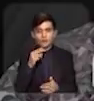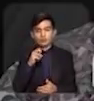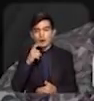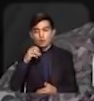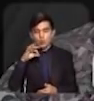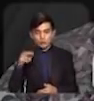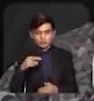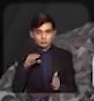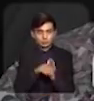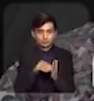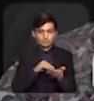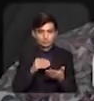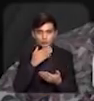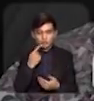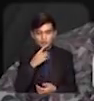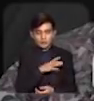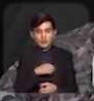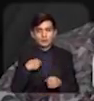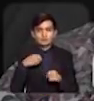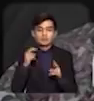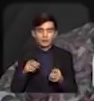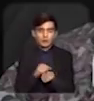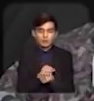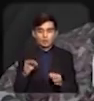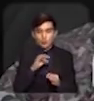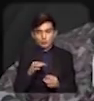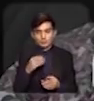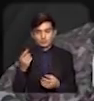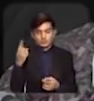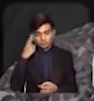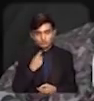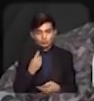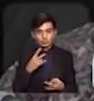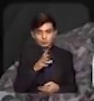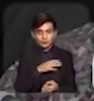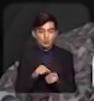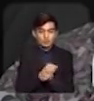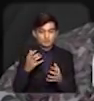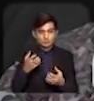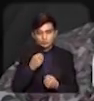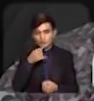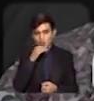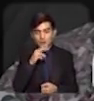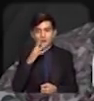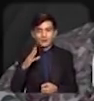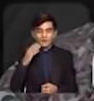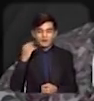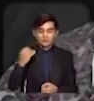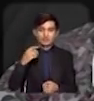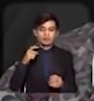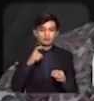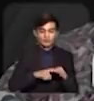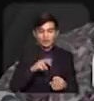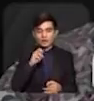Біз оны әдейі документ жасасақ жарайды. Сол кезде бізге айтса, жатпады, документ қабылдай алмаймыз, квартирін доходқа кіретсе, біз оны өткізбес едік. Қазір